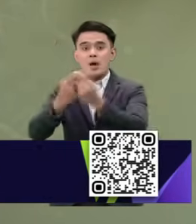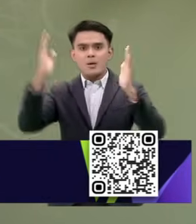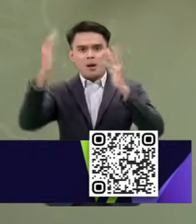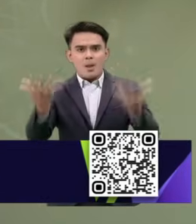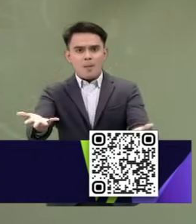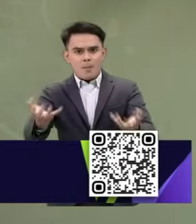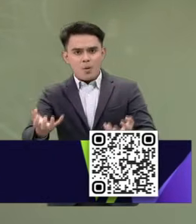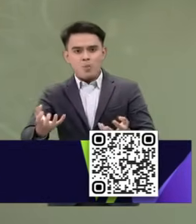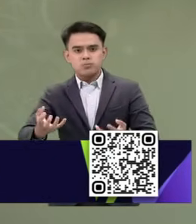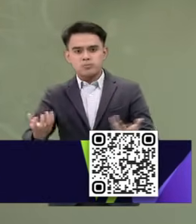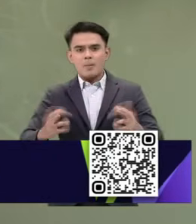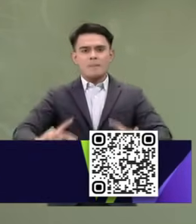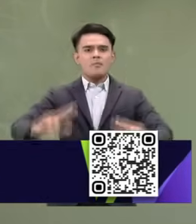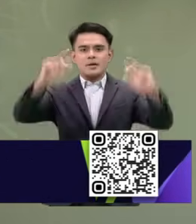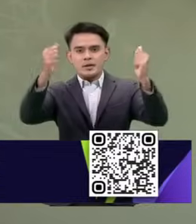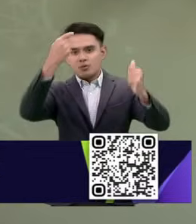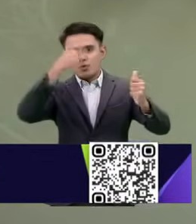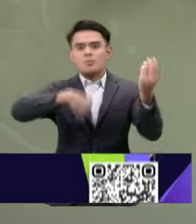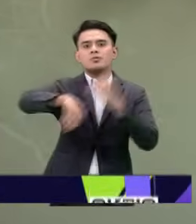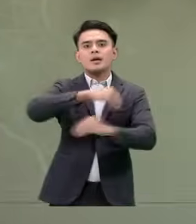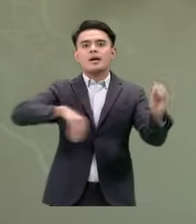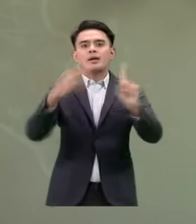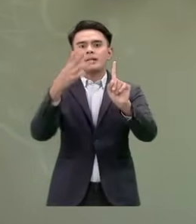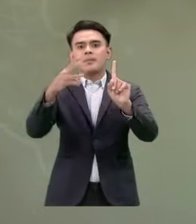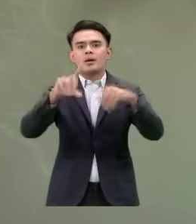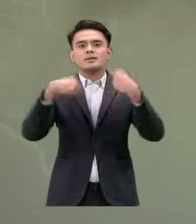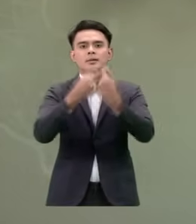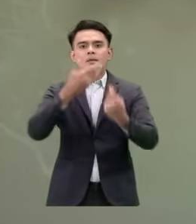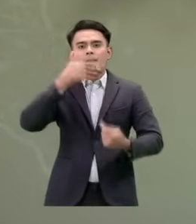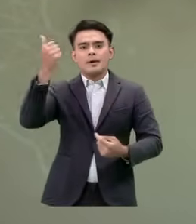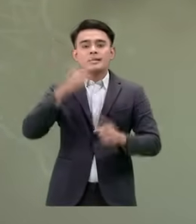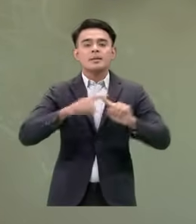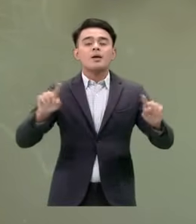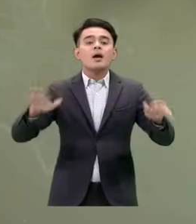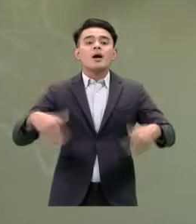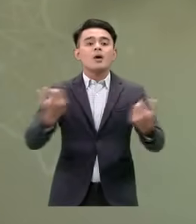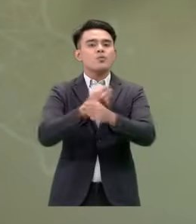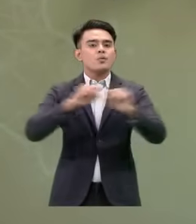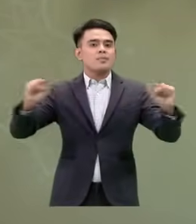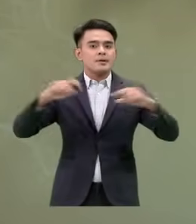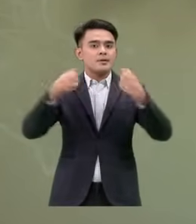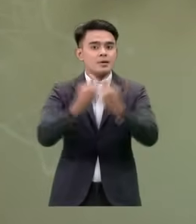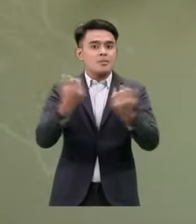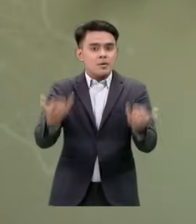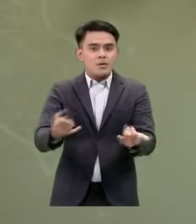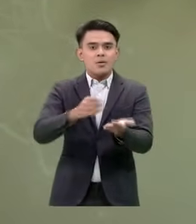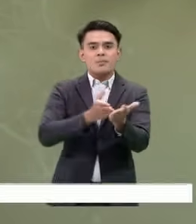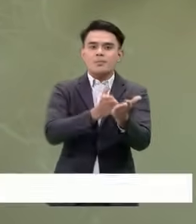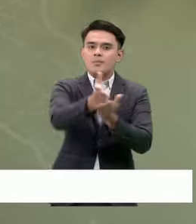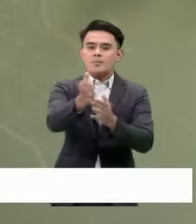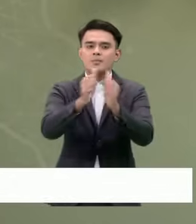peluang meloloskan diri ke pusingan 16 pasukan terbaik Bagaimana persiapan pasukan kita terus sah